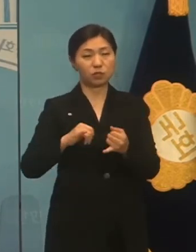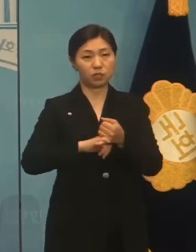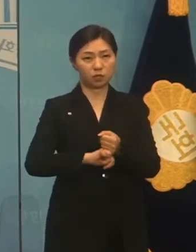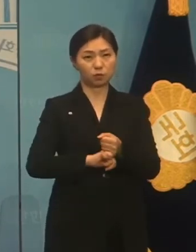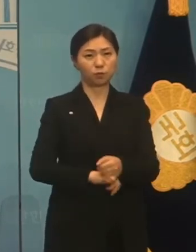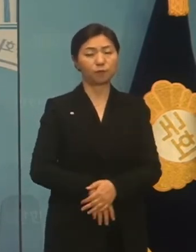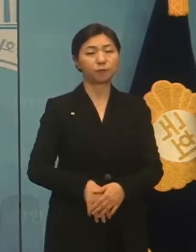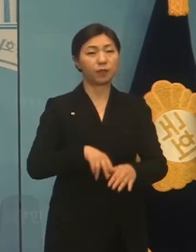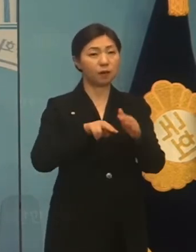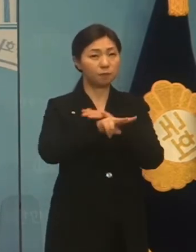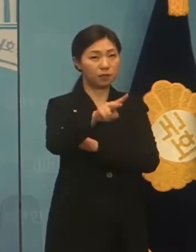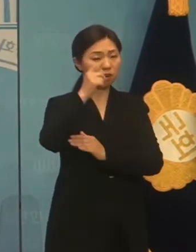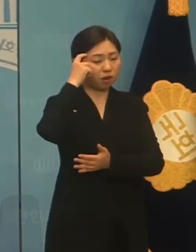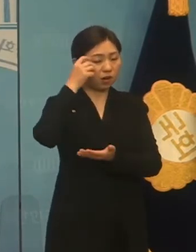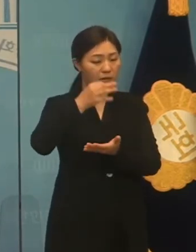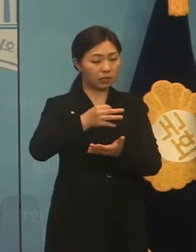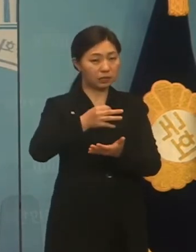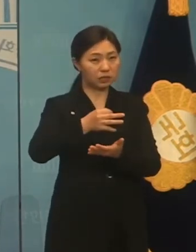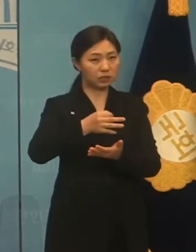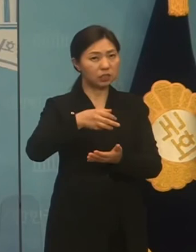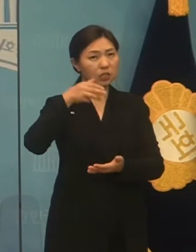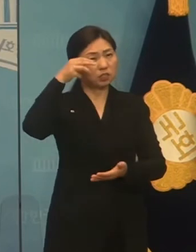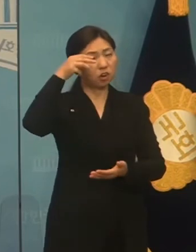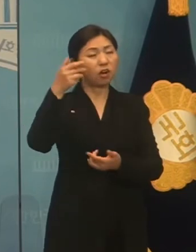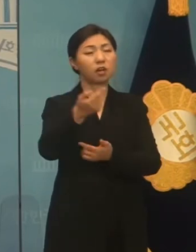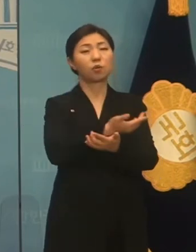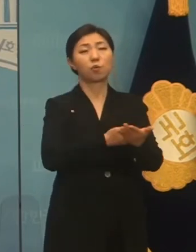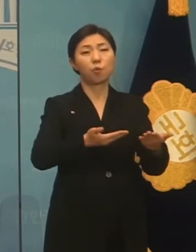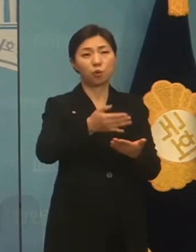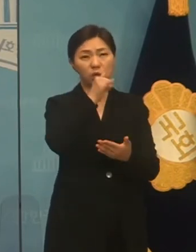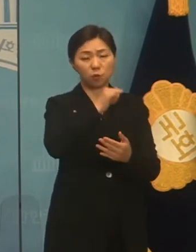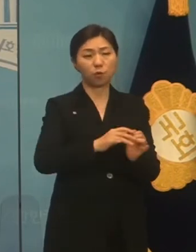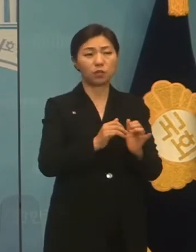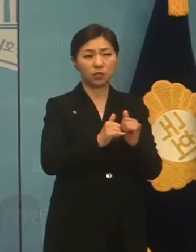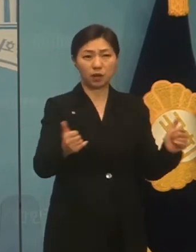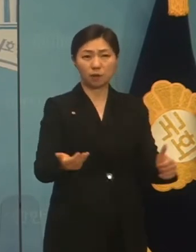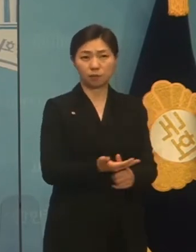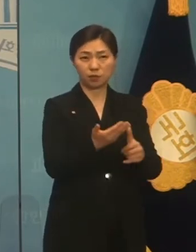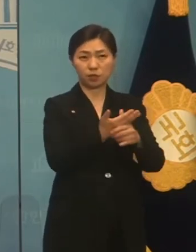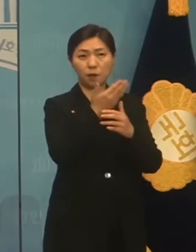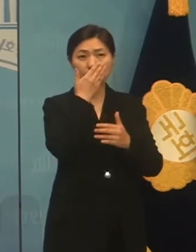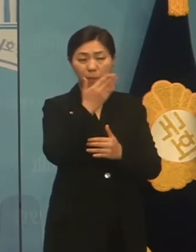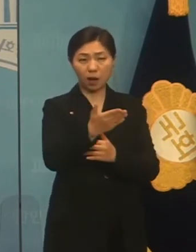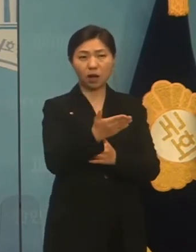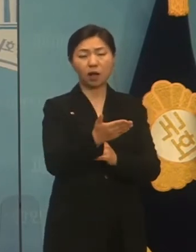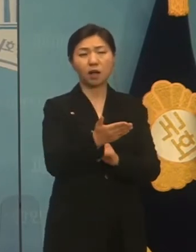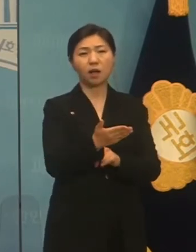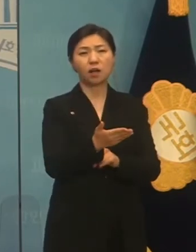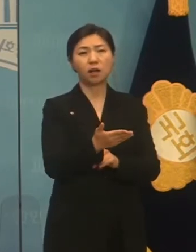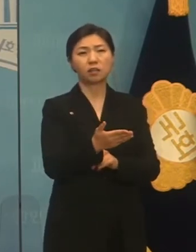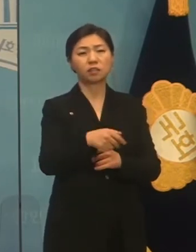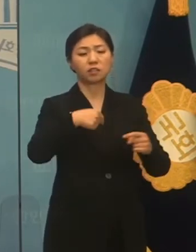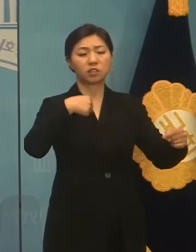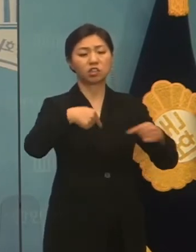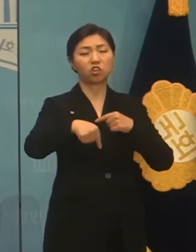비전, 가치와 철학을 공유하고 인재를 양성하는 정치 아카데미를 새롭게 만들겠습니다.